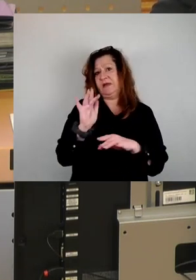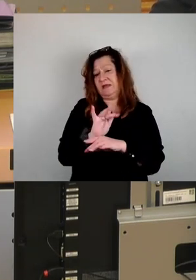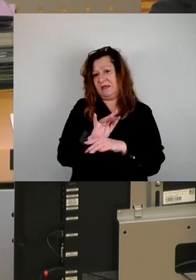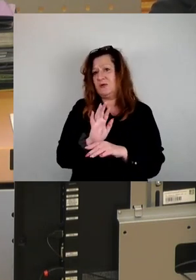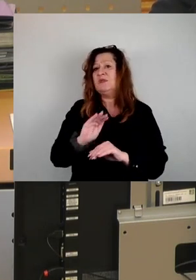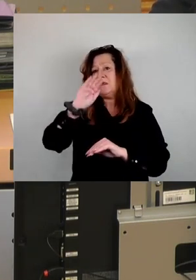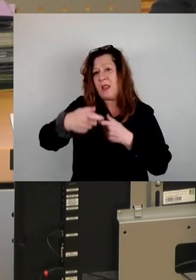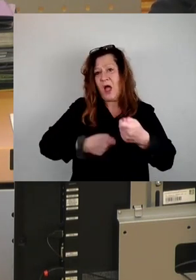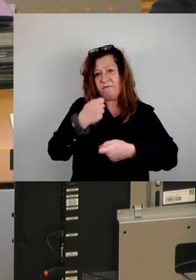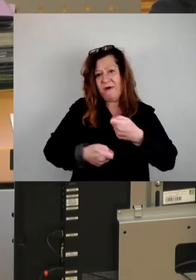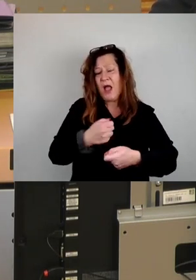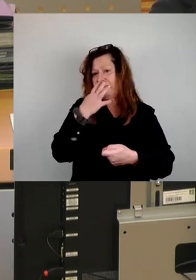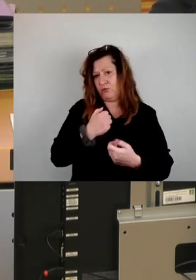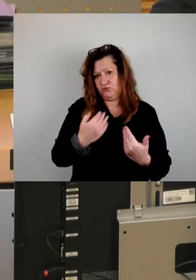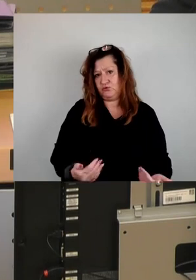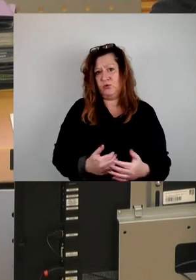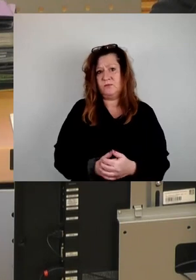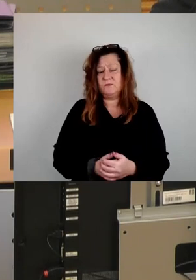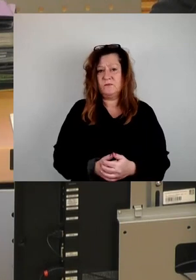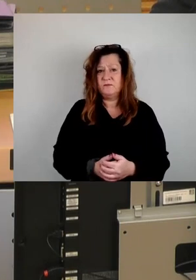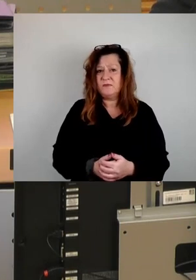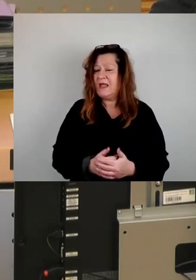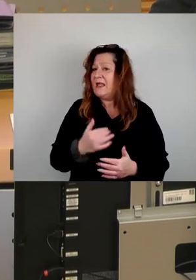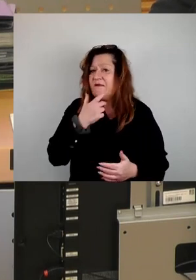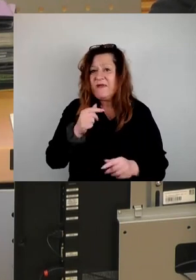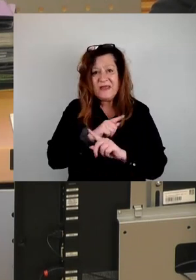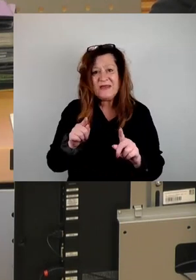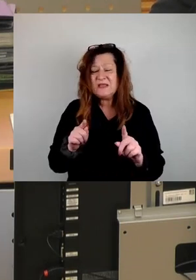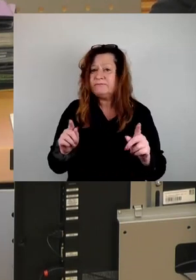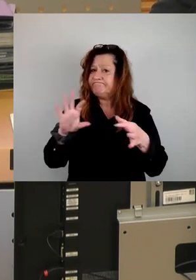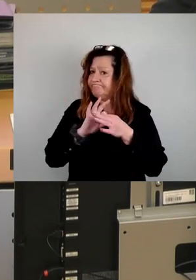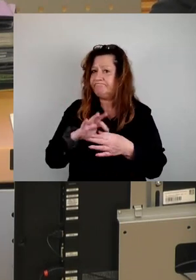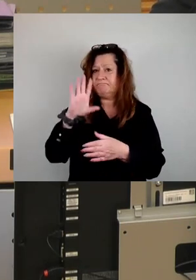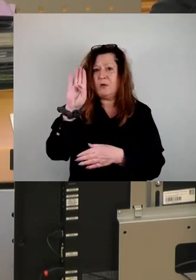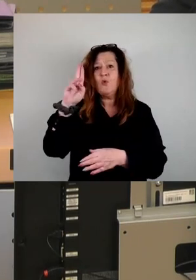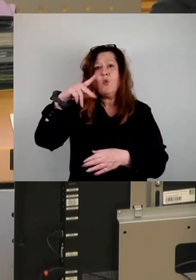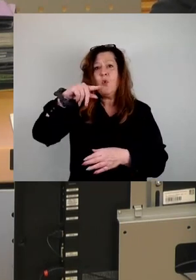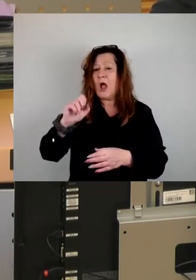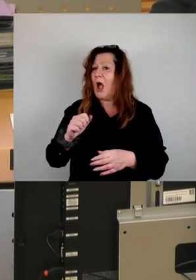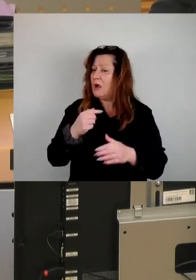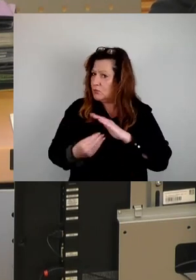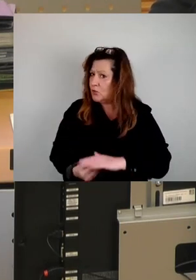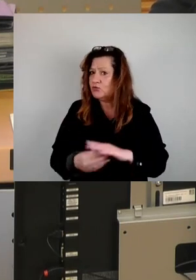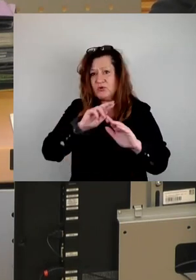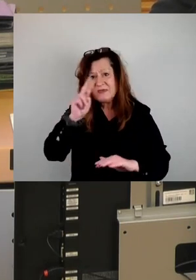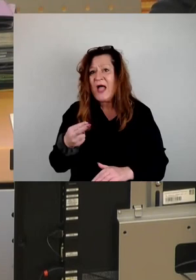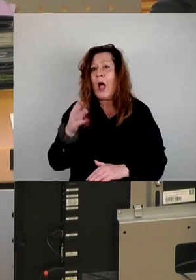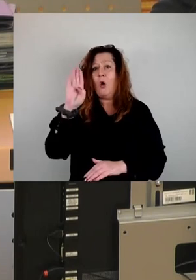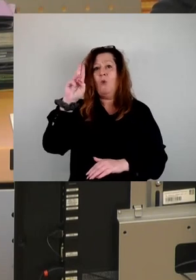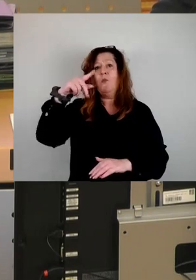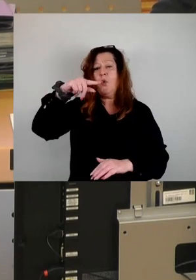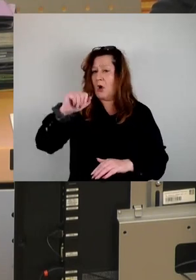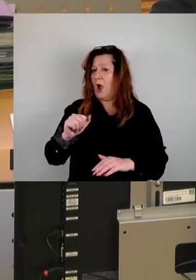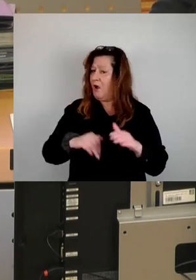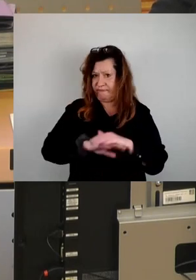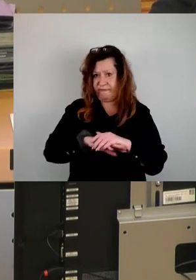wollen. Und das will ich gar nicht in Verbindung mit der Buga sehen. Wir unterstützen die Buga-Bewerbung genauso. Wir unterstützen die Buga-Bewerbung voll und ganz.